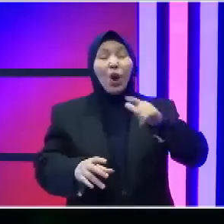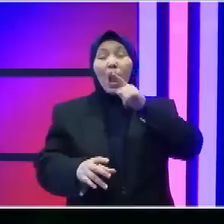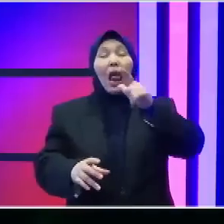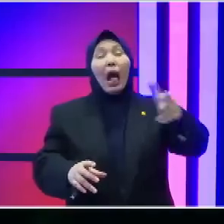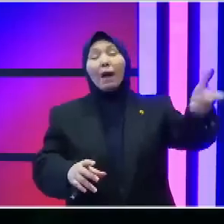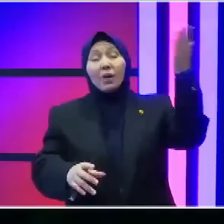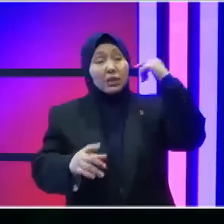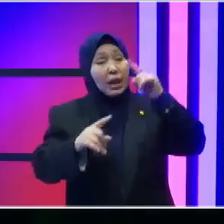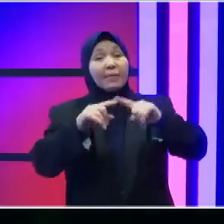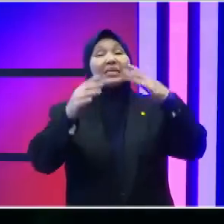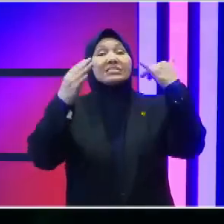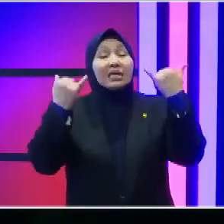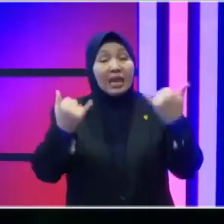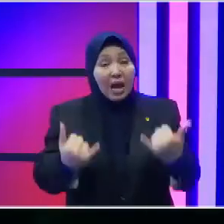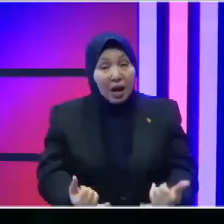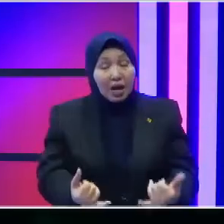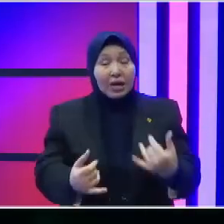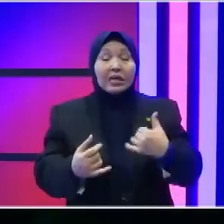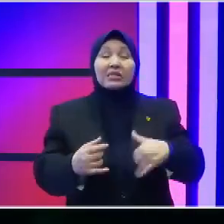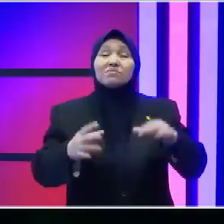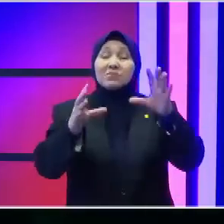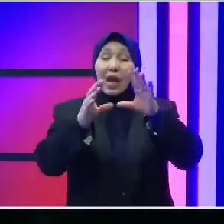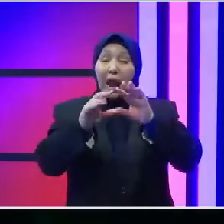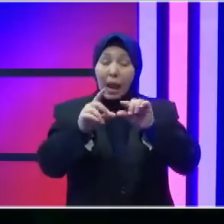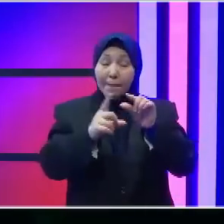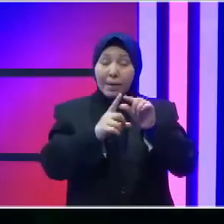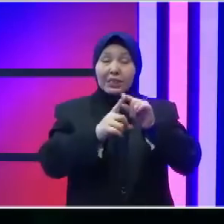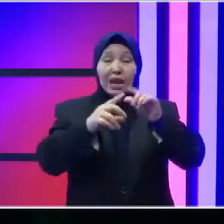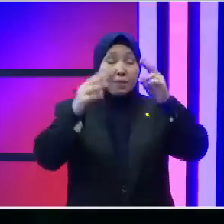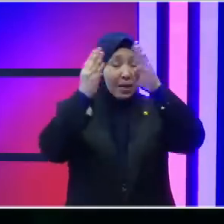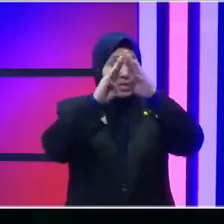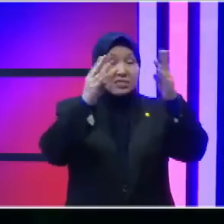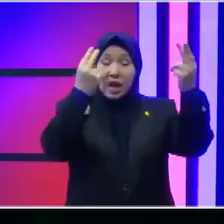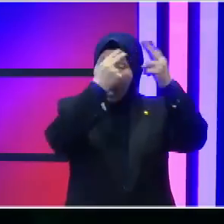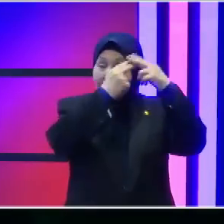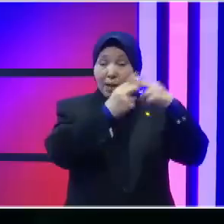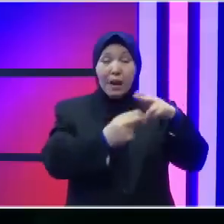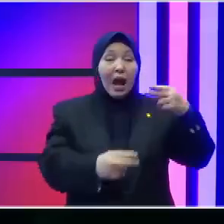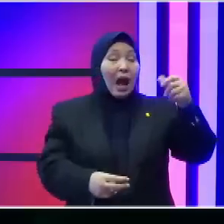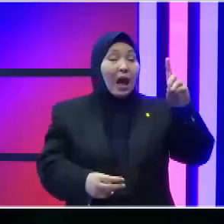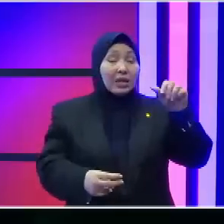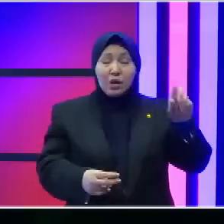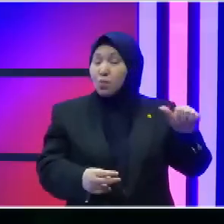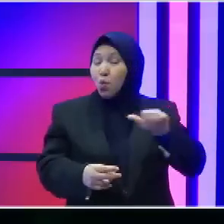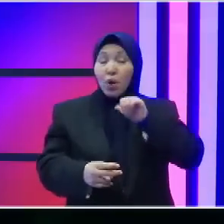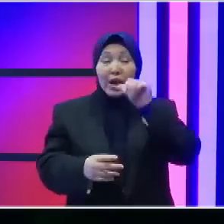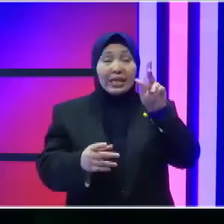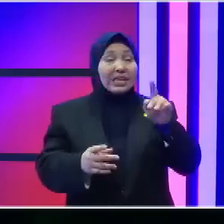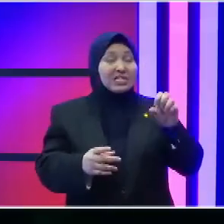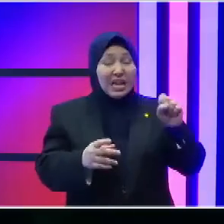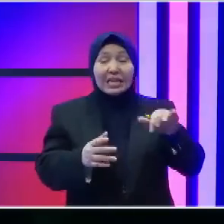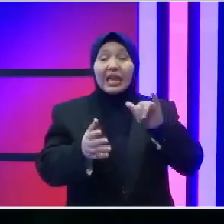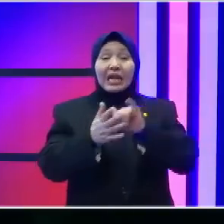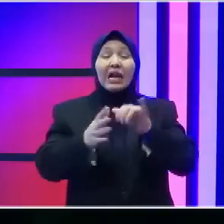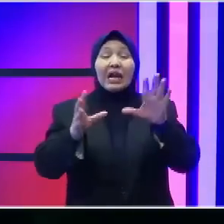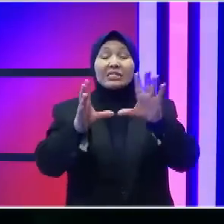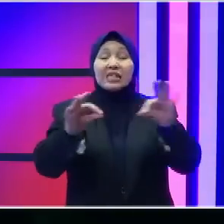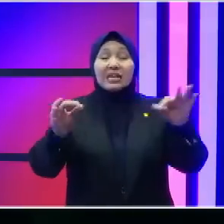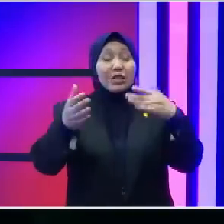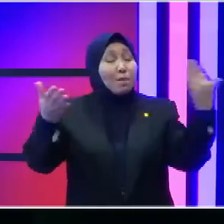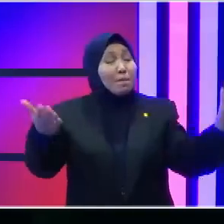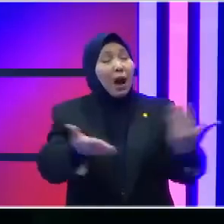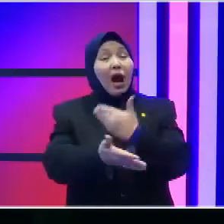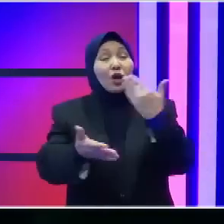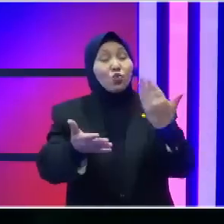berita terkini. Istilah dalam bahasa Arabnya apa? Hadis. Hadis ya, bukannya kisah. Ini adalah hadis. Cerita baru